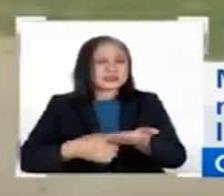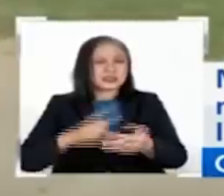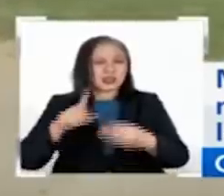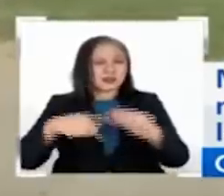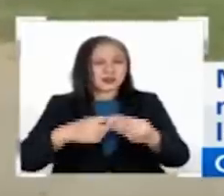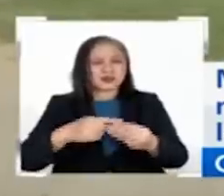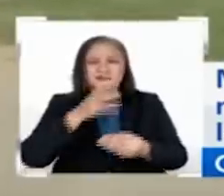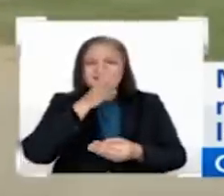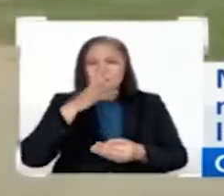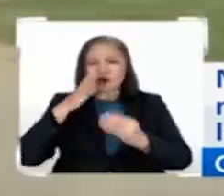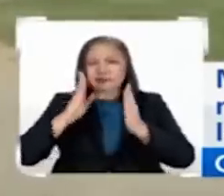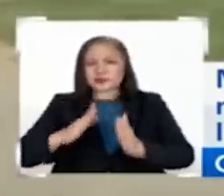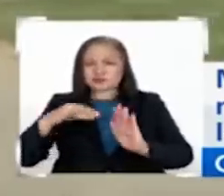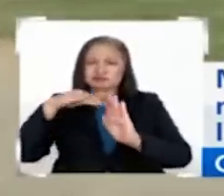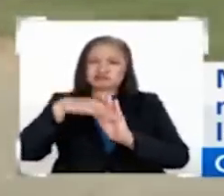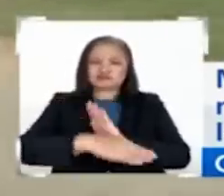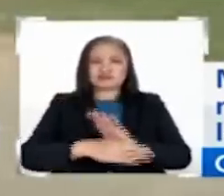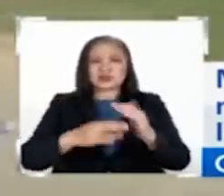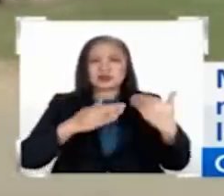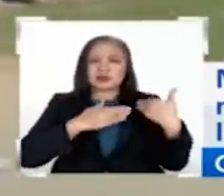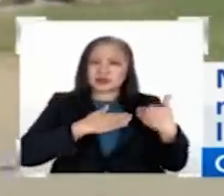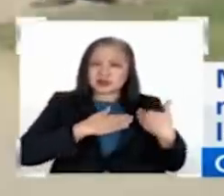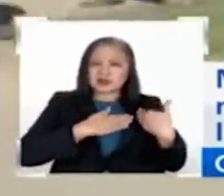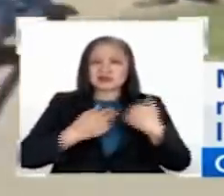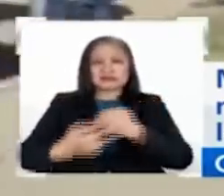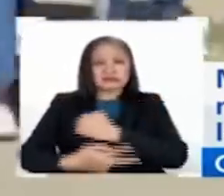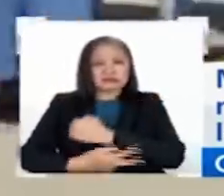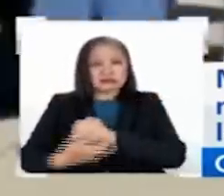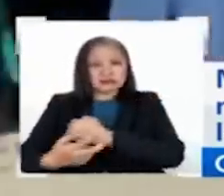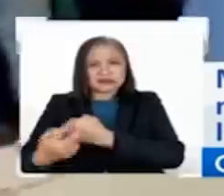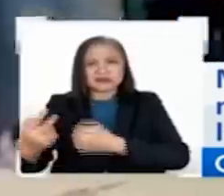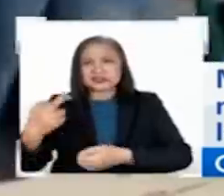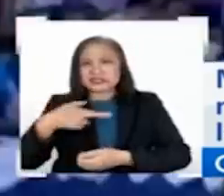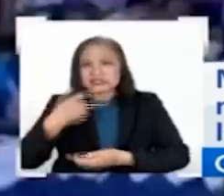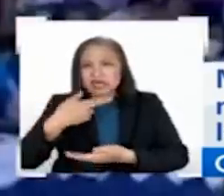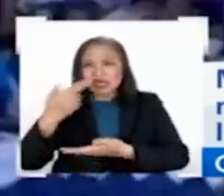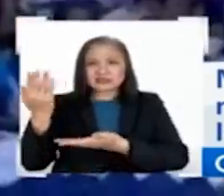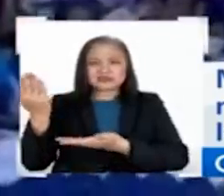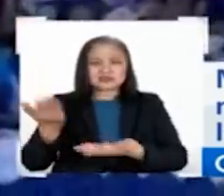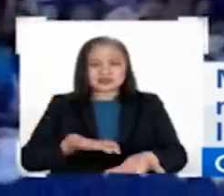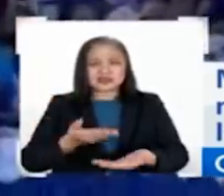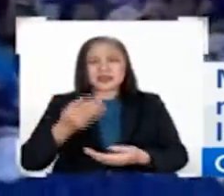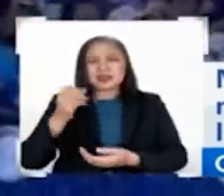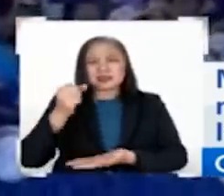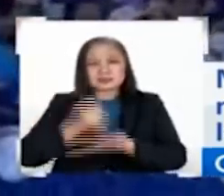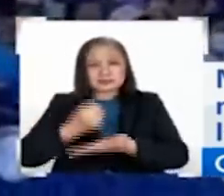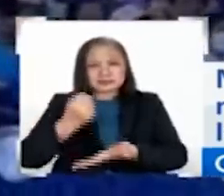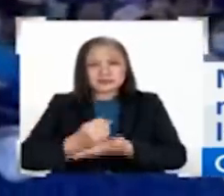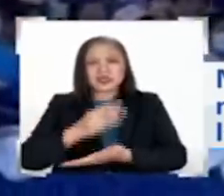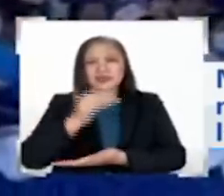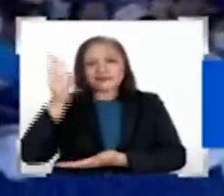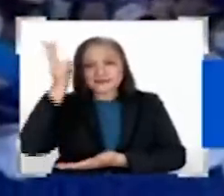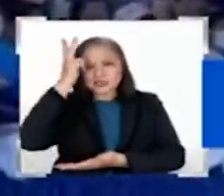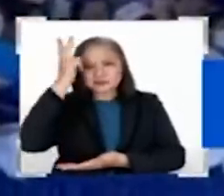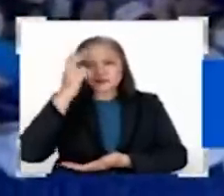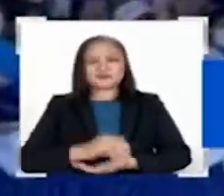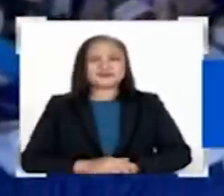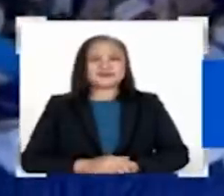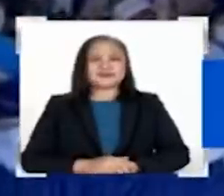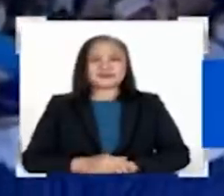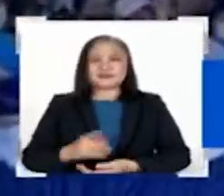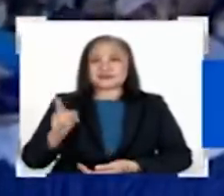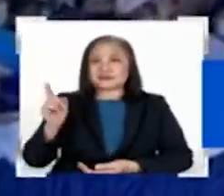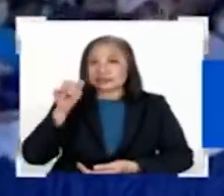Dagdag pahirap din daw ang smuggling ng bigas, bawang, sibuyas at iba pang mga gulay. Noong nakaraang taon, ang